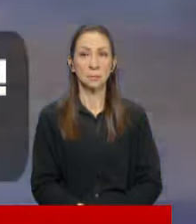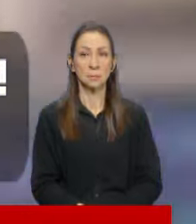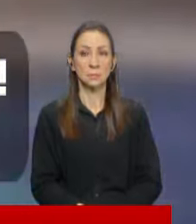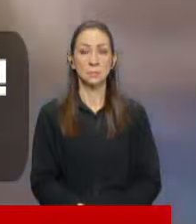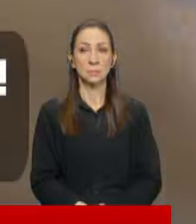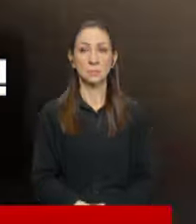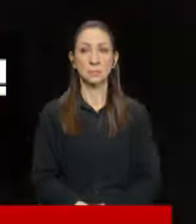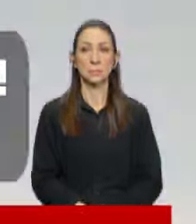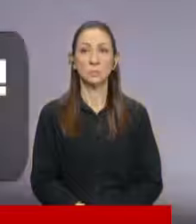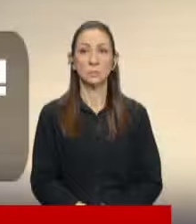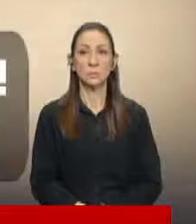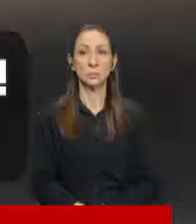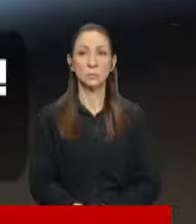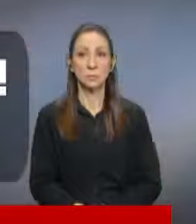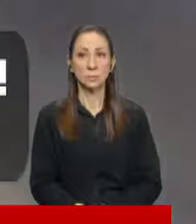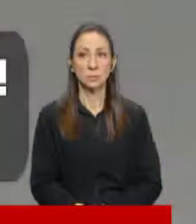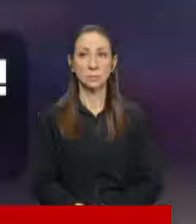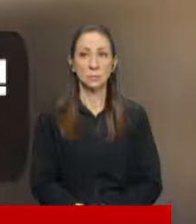Girmek zorundasın.